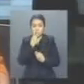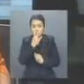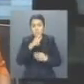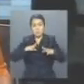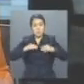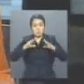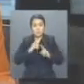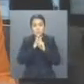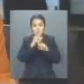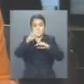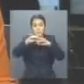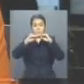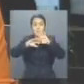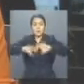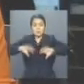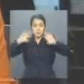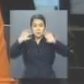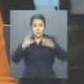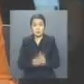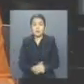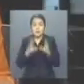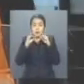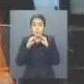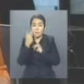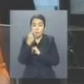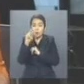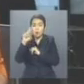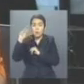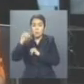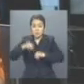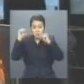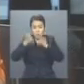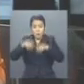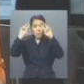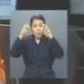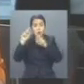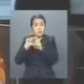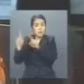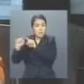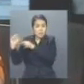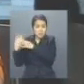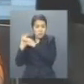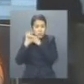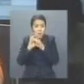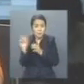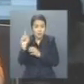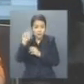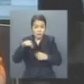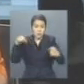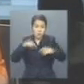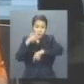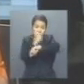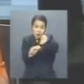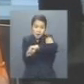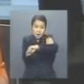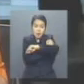ในการประชุมคณะรัฐมนตรีเพื่อพิจารณาอนุมัติวาระต่างๆโดยเฉพาะการอนุมัติต่ออายุในมาตรการการลดค่าครองชีพให้กับประชาชน